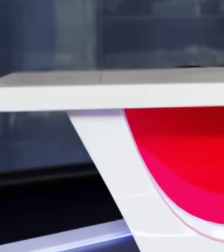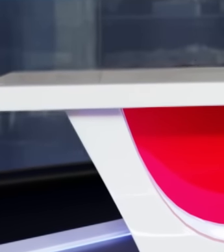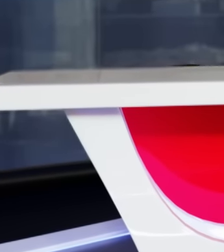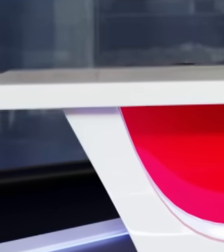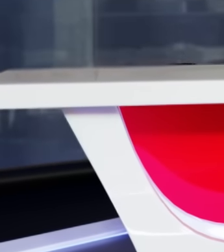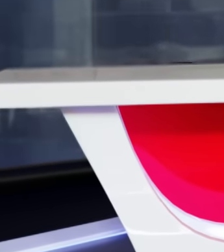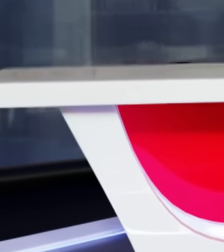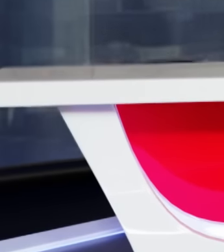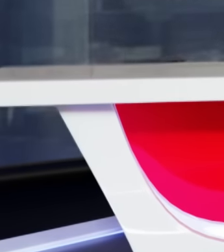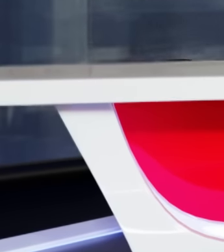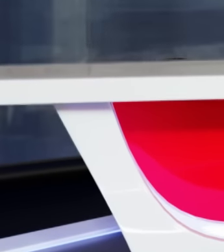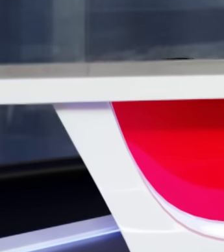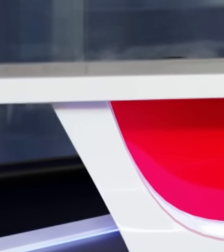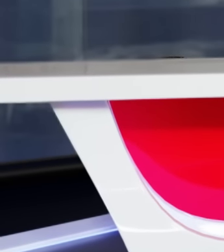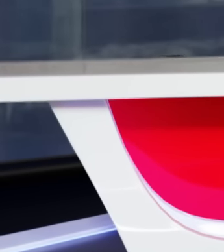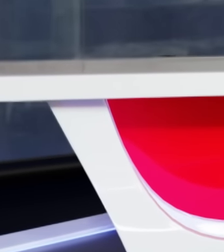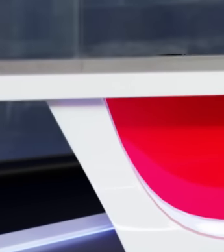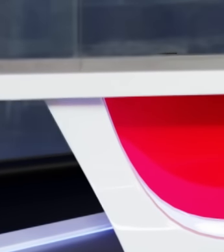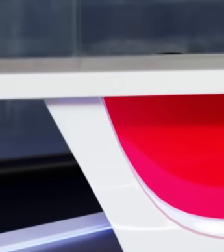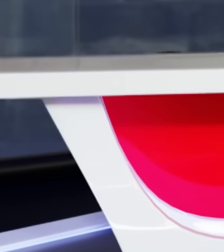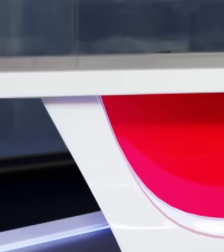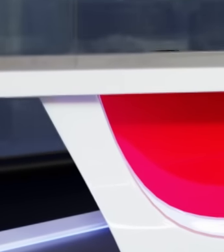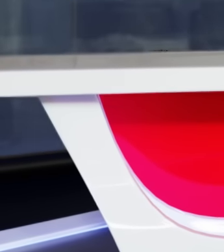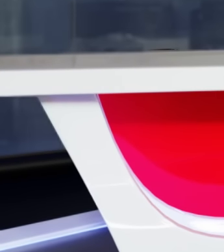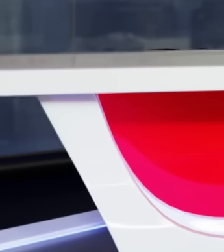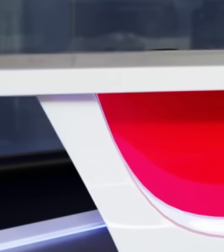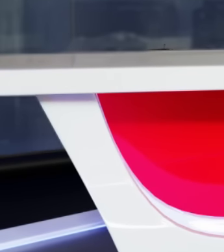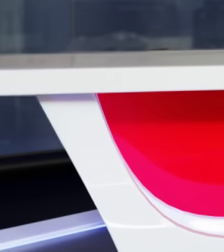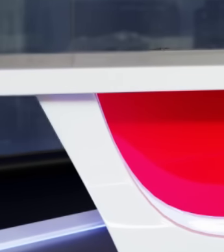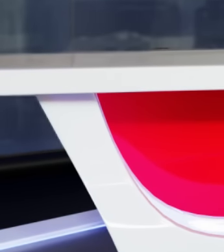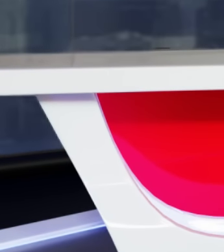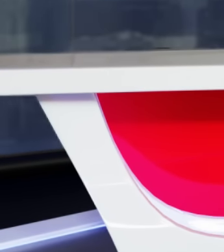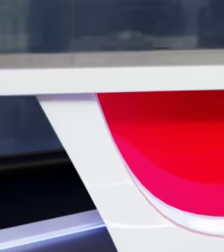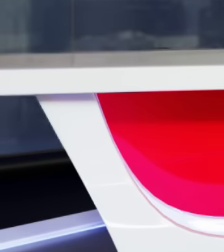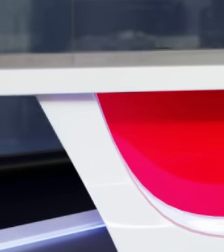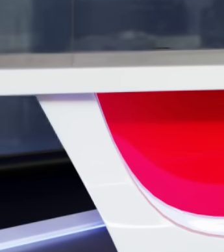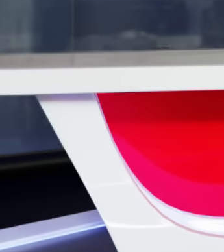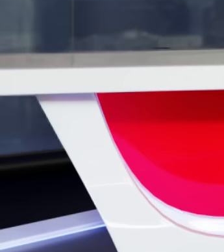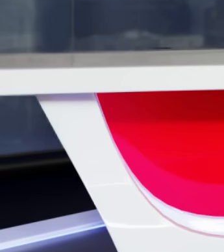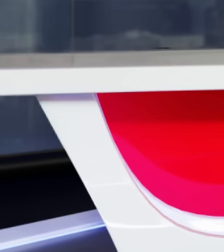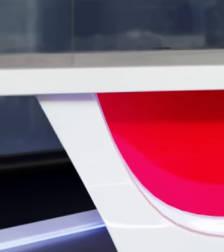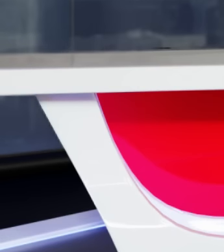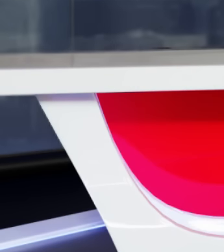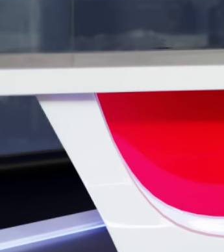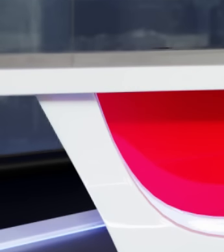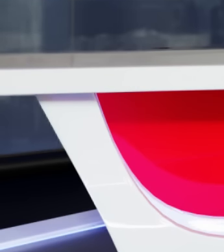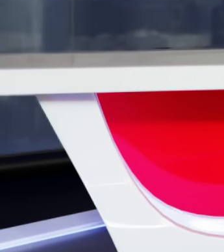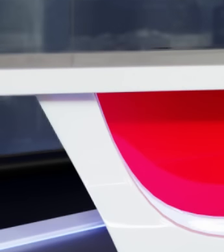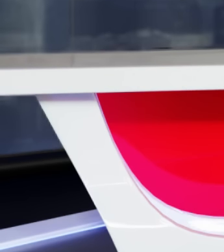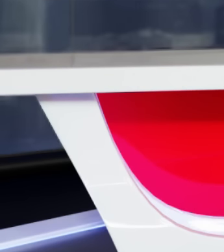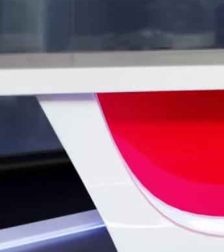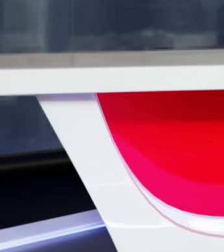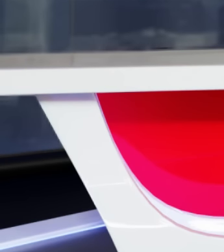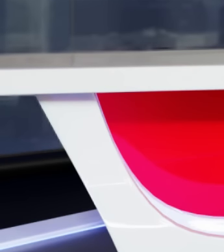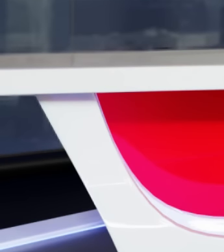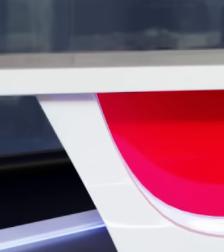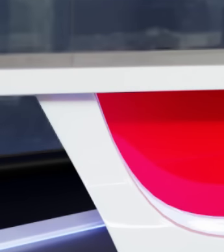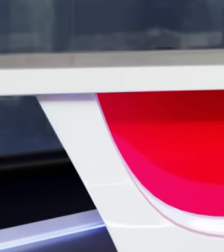prawa, jest oczywistym naruszaniem konstytucji. I tego nie da się w żaden sposób zakryć, zamaskować. To jest po